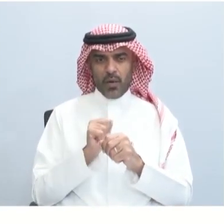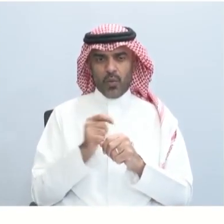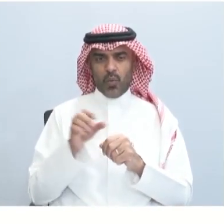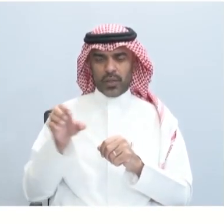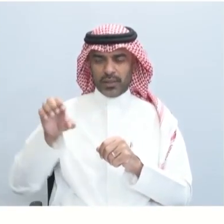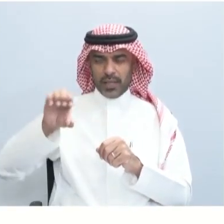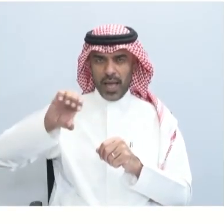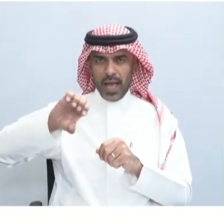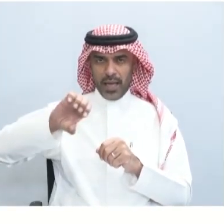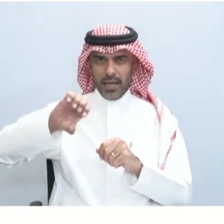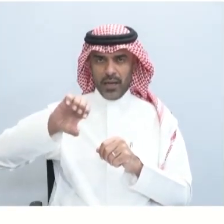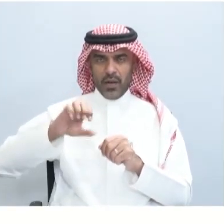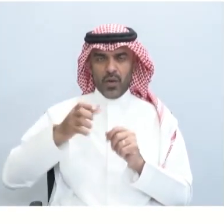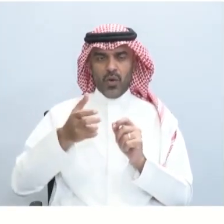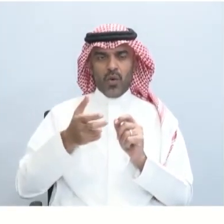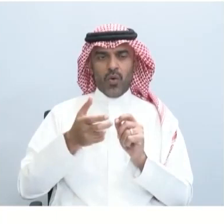والسائل